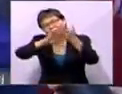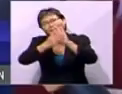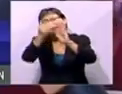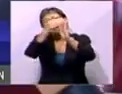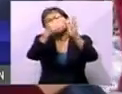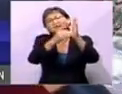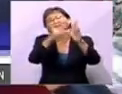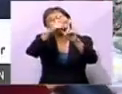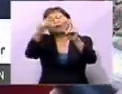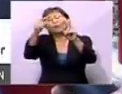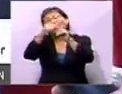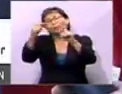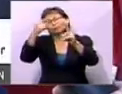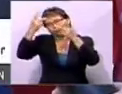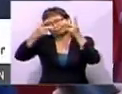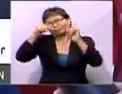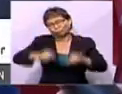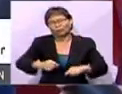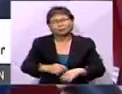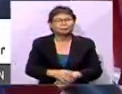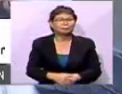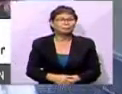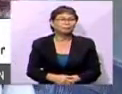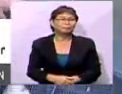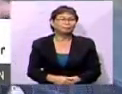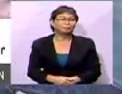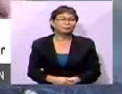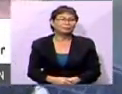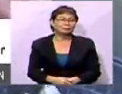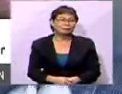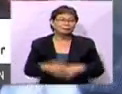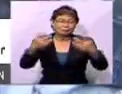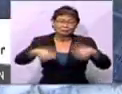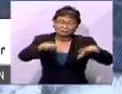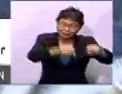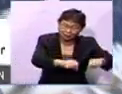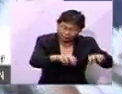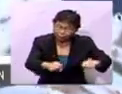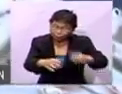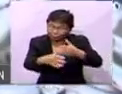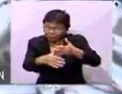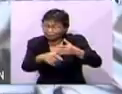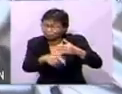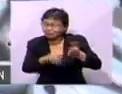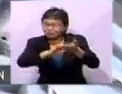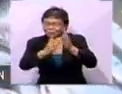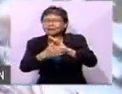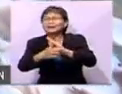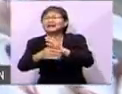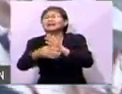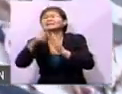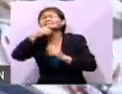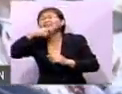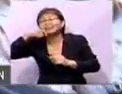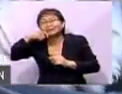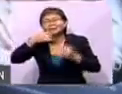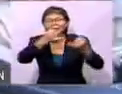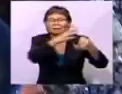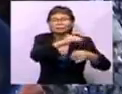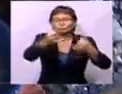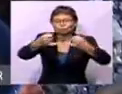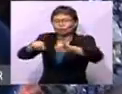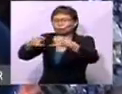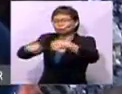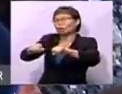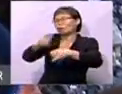acara produk pelancongan, pelancongan desa. Hasil tangkapan itu juga dijadikan ikan kering dan juga dijual